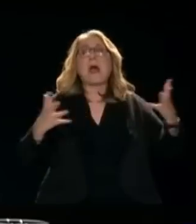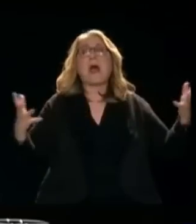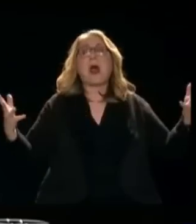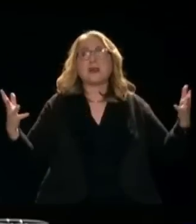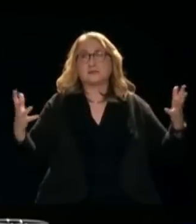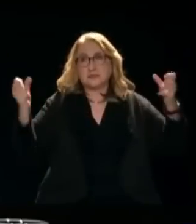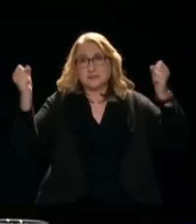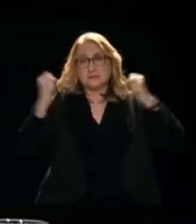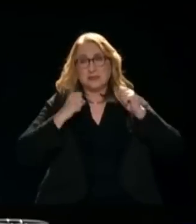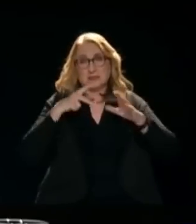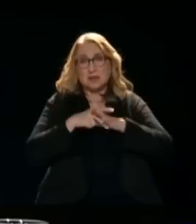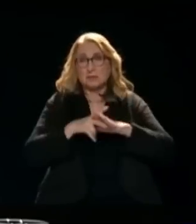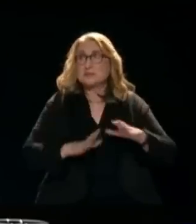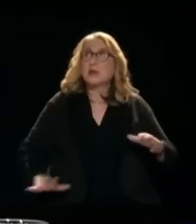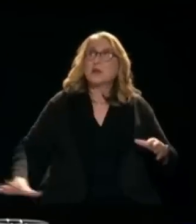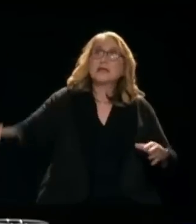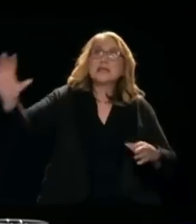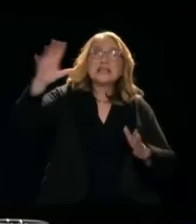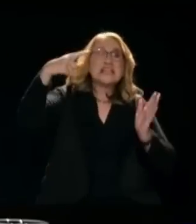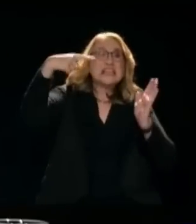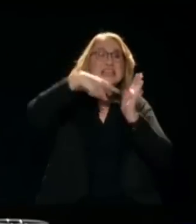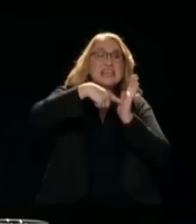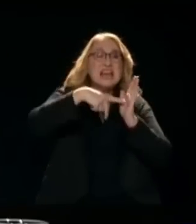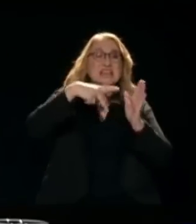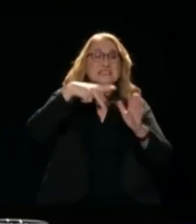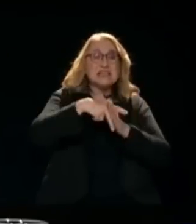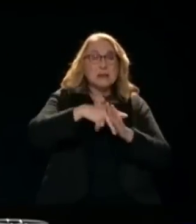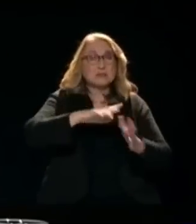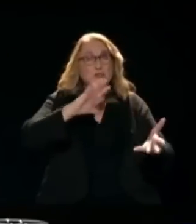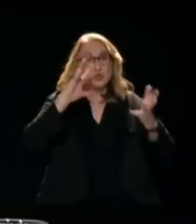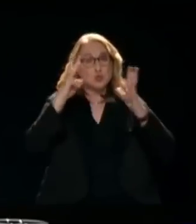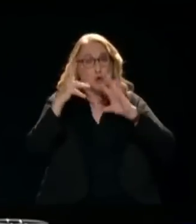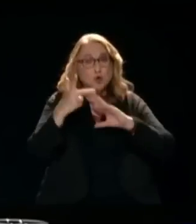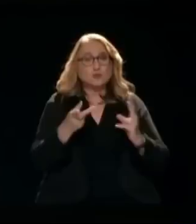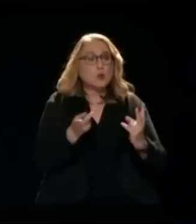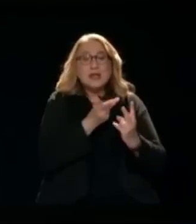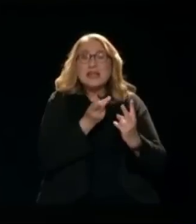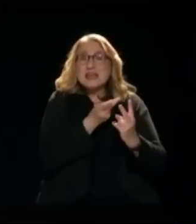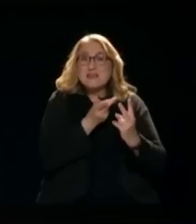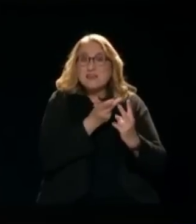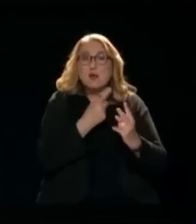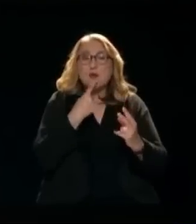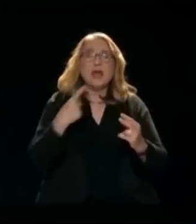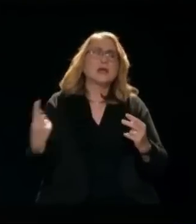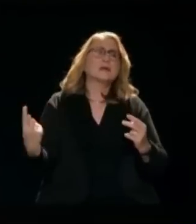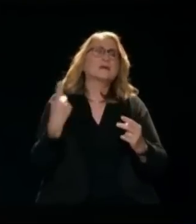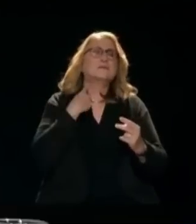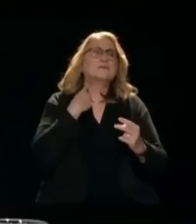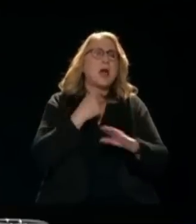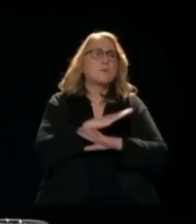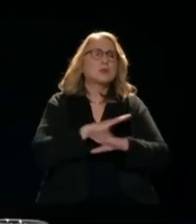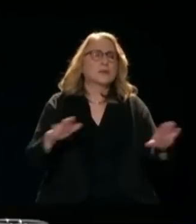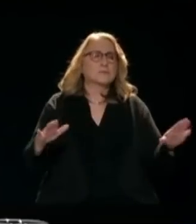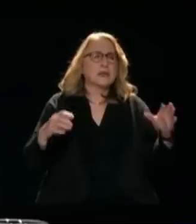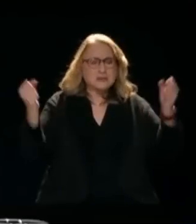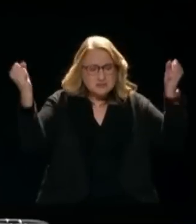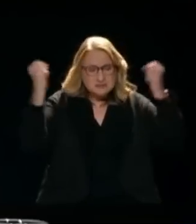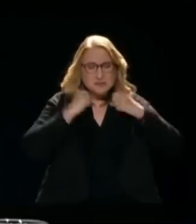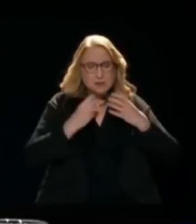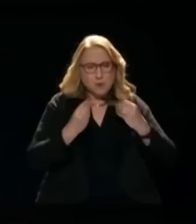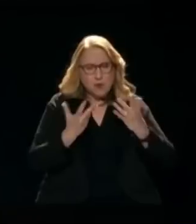παγκόσμια τράπεζες, ενώ εδώ λογιστικά εμφανίζονται με κέρδη. Δηλαδή, ποια είναι ακριβώς η κατάσταση.